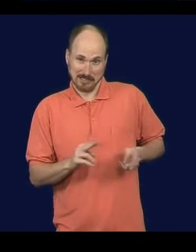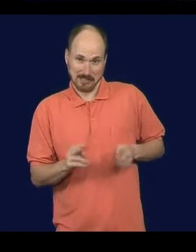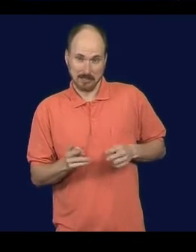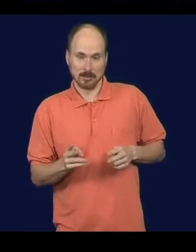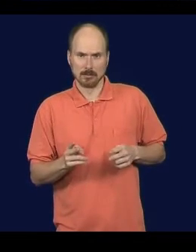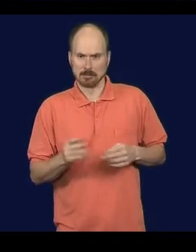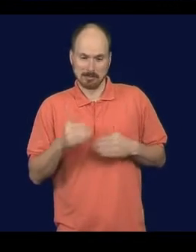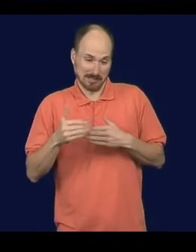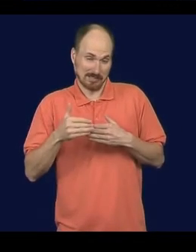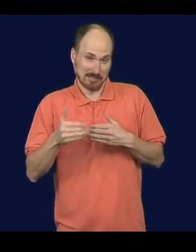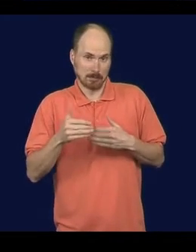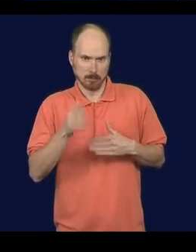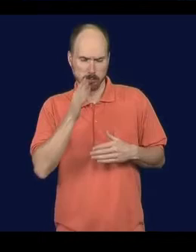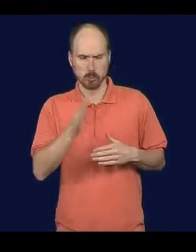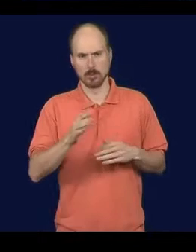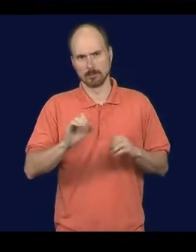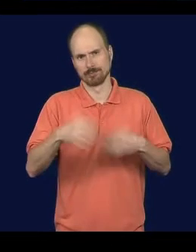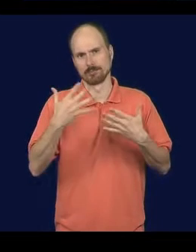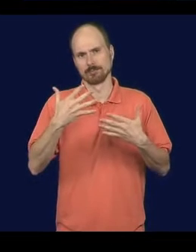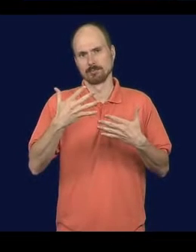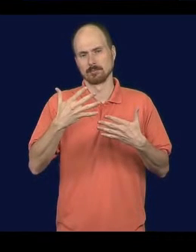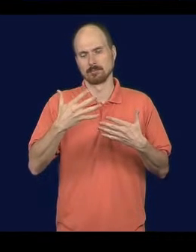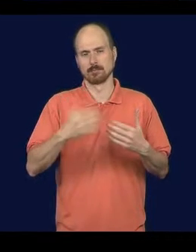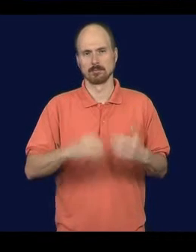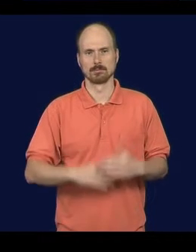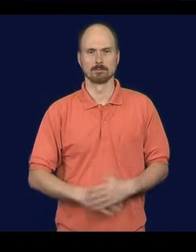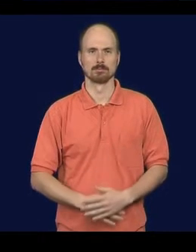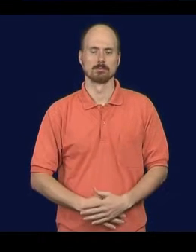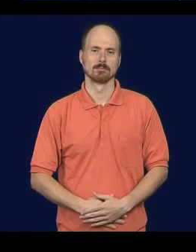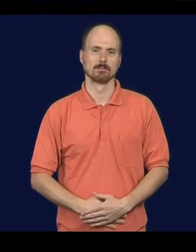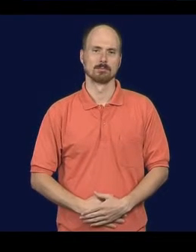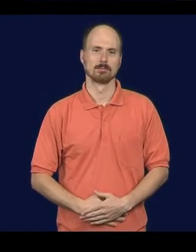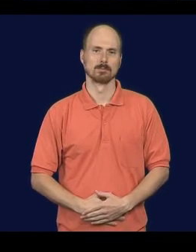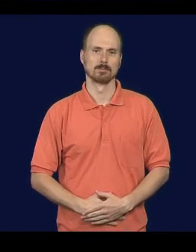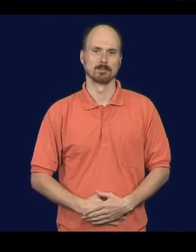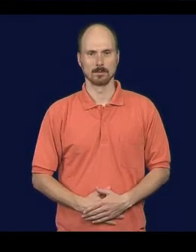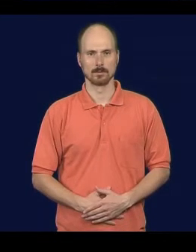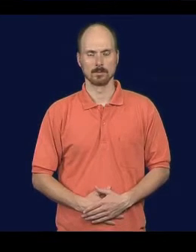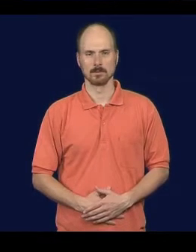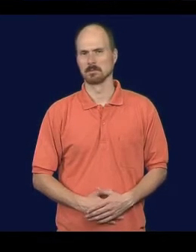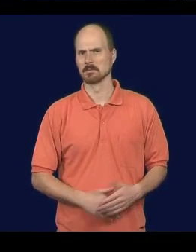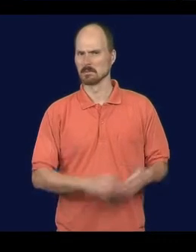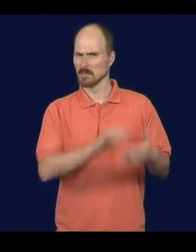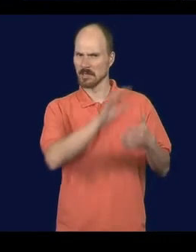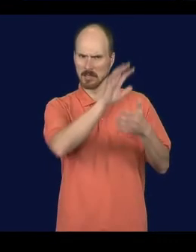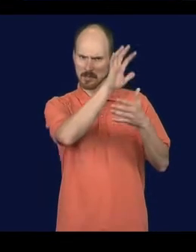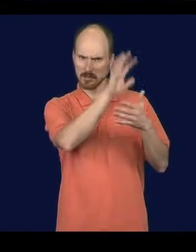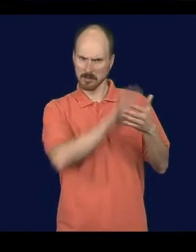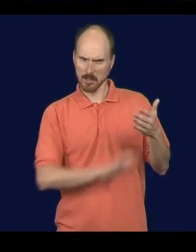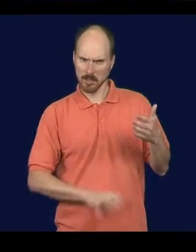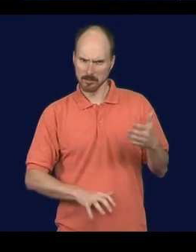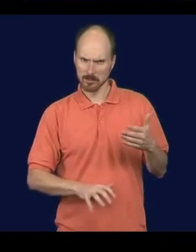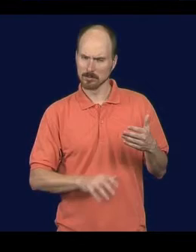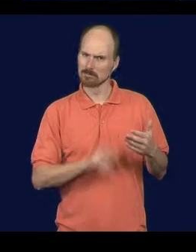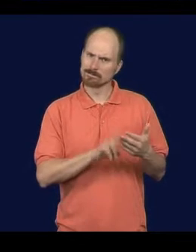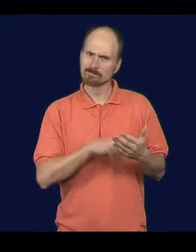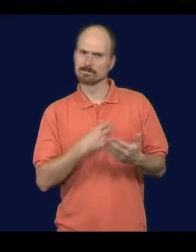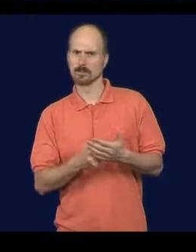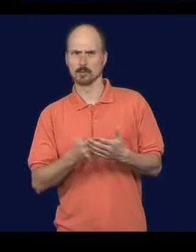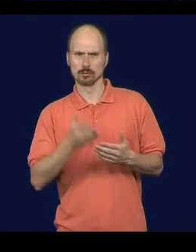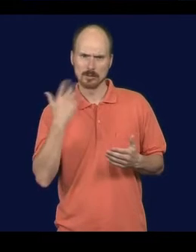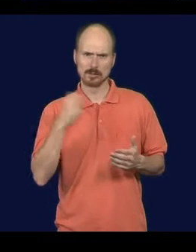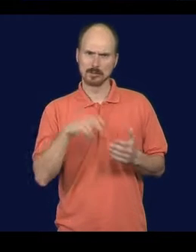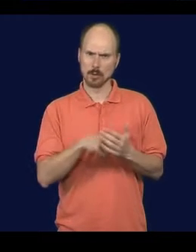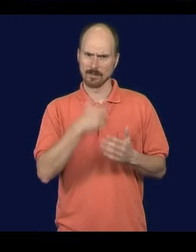lidé se zbytkovým zrakem nebo i nevidomí, kteří se dostanou do kombinovaného postižení i co se týče